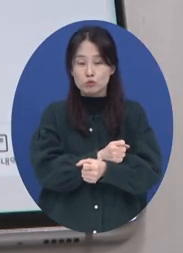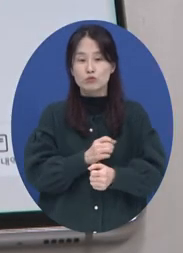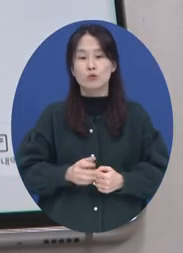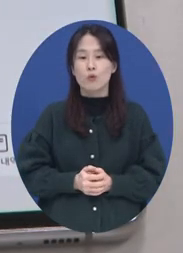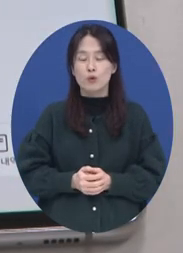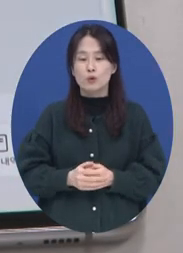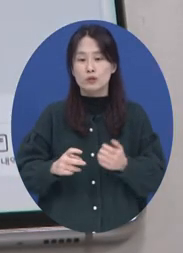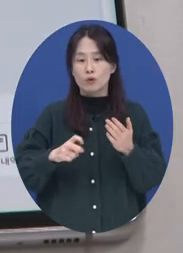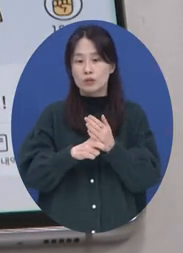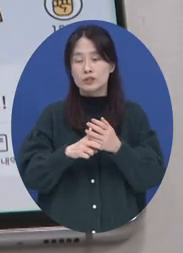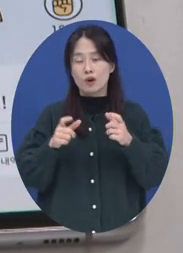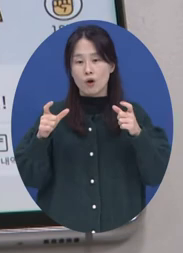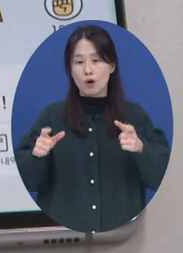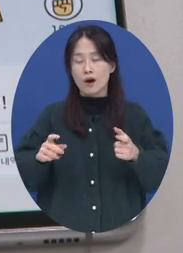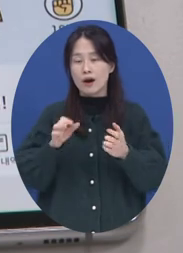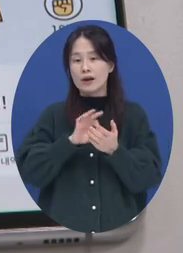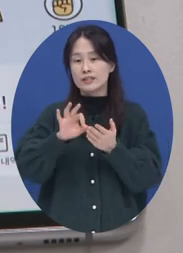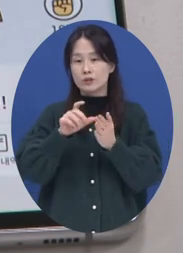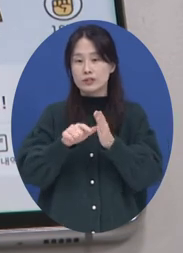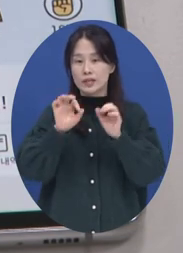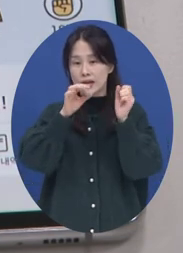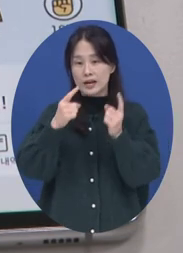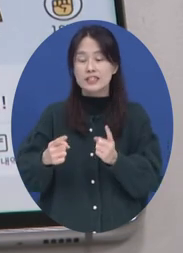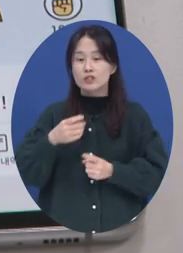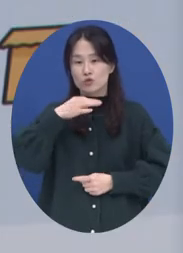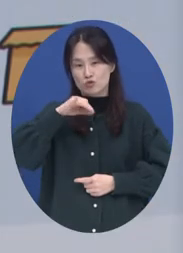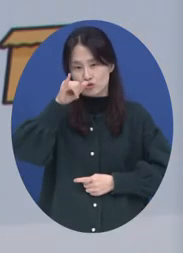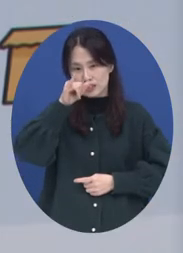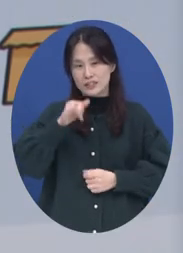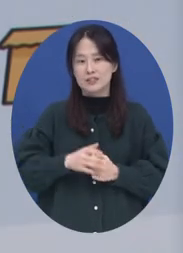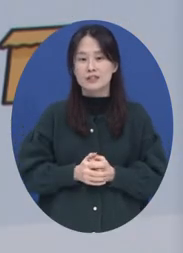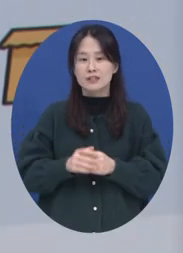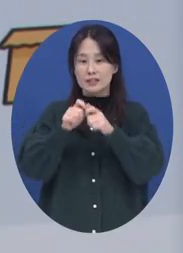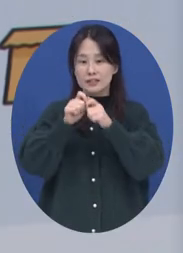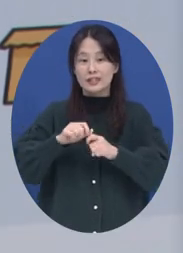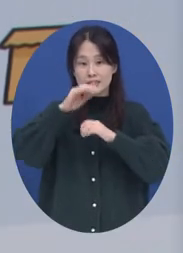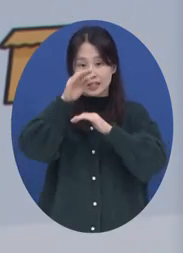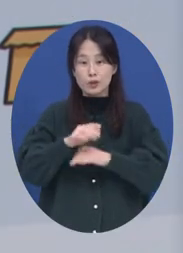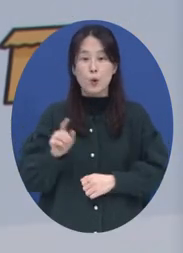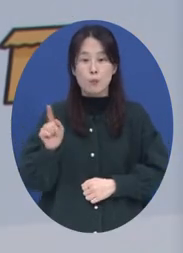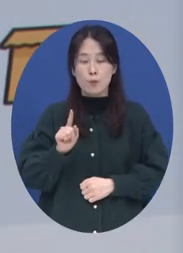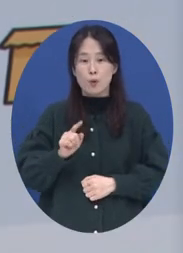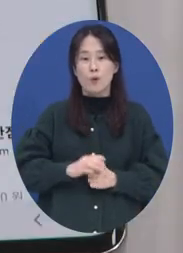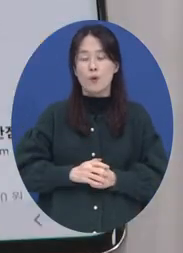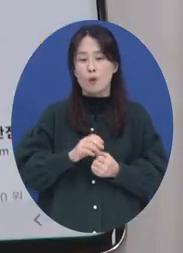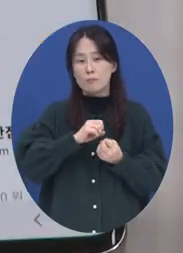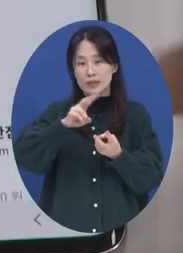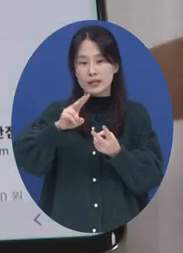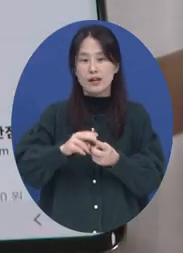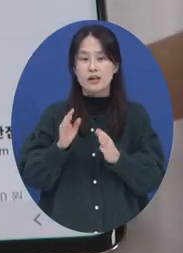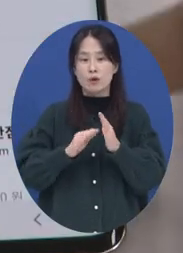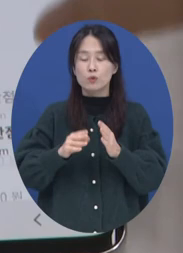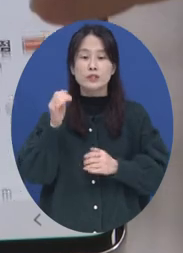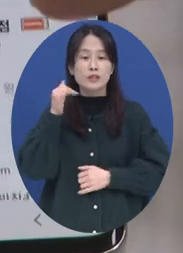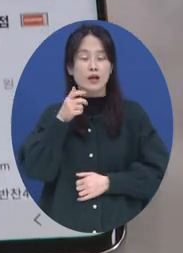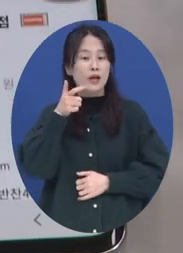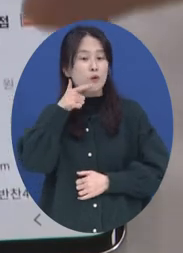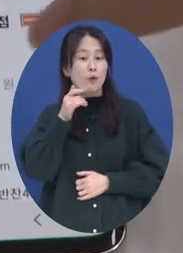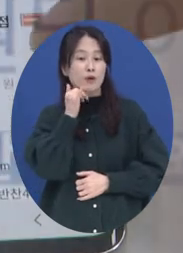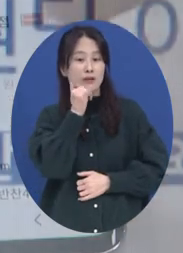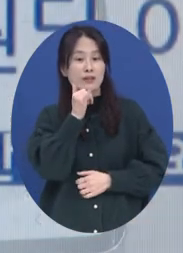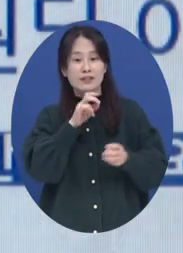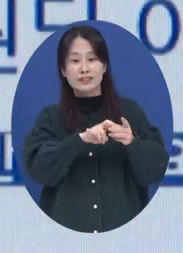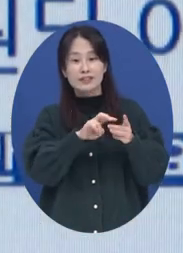지역화폐 사용 시 할인 혜택까지 드릴 수 있는 배달 특급 에 관한 자세한 사항은 배달 특급 공식 콜센터로 문의하면